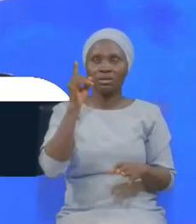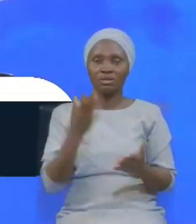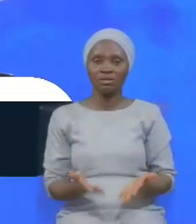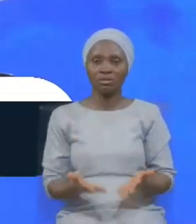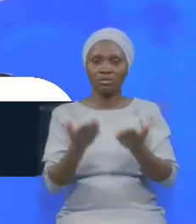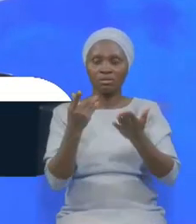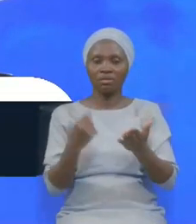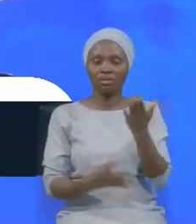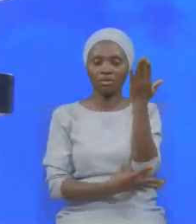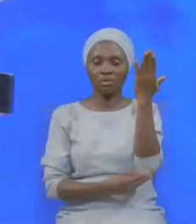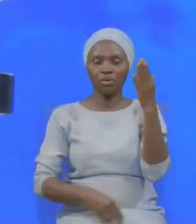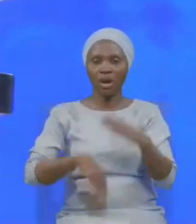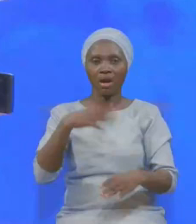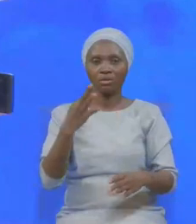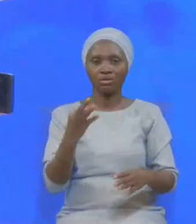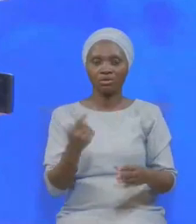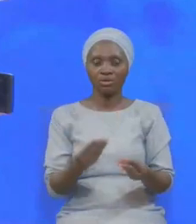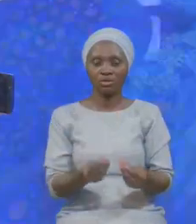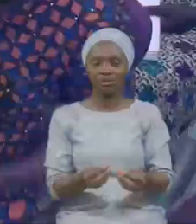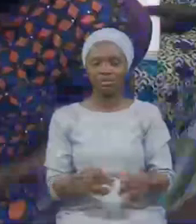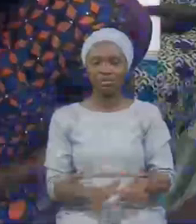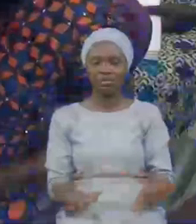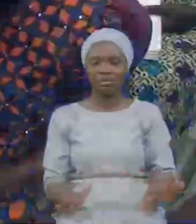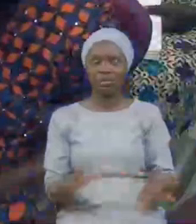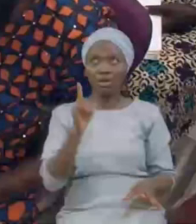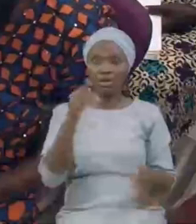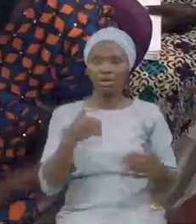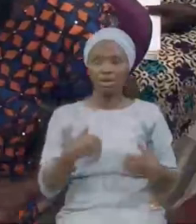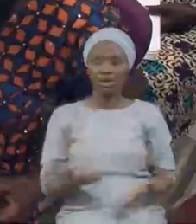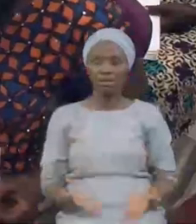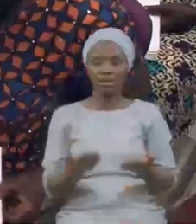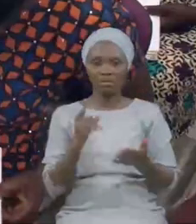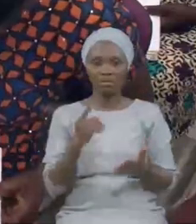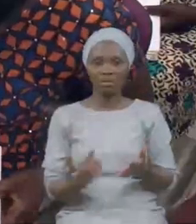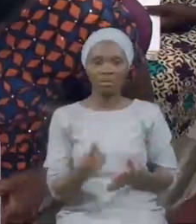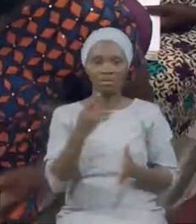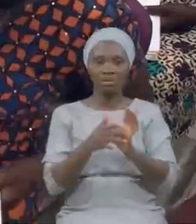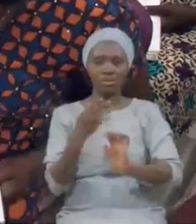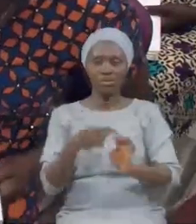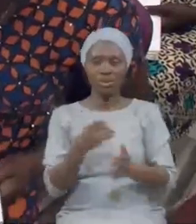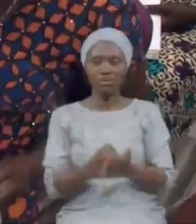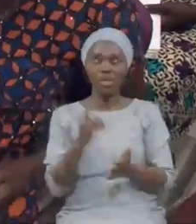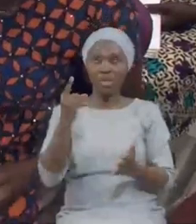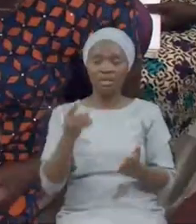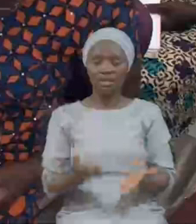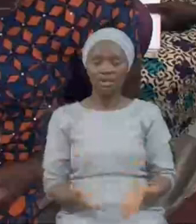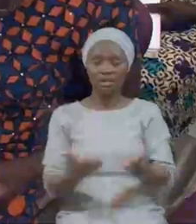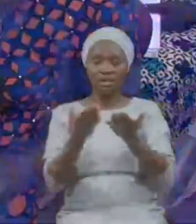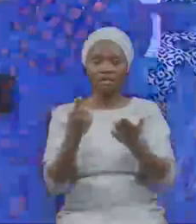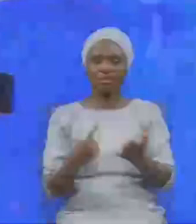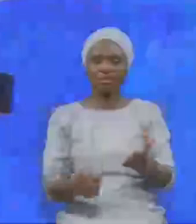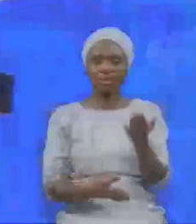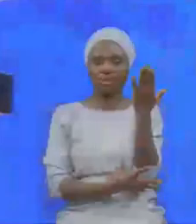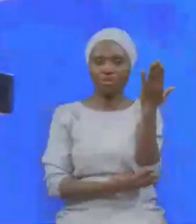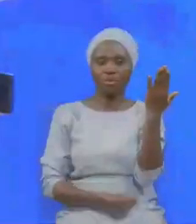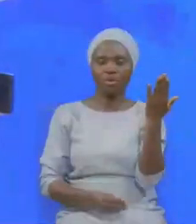De la poussière, il retire le pauvre, il vous a retiré. Du fumier, il relève l'indigent,